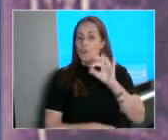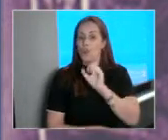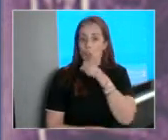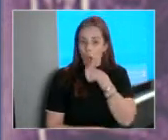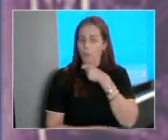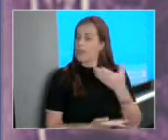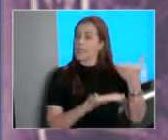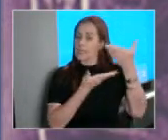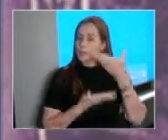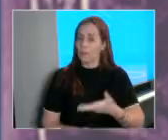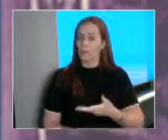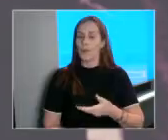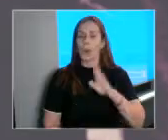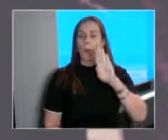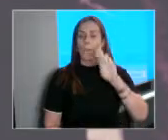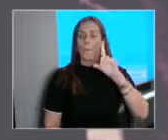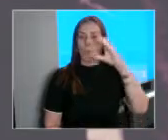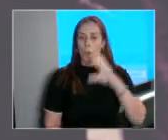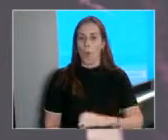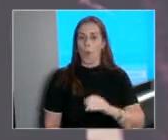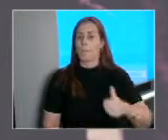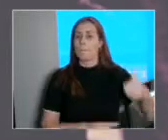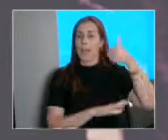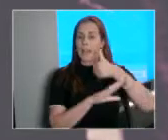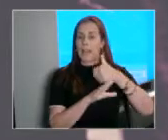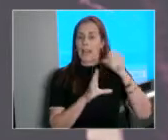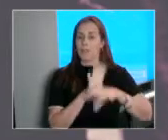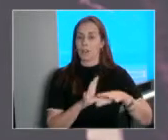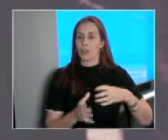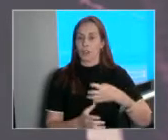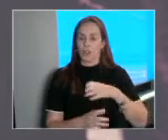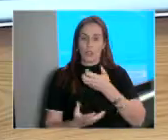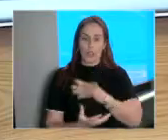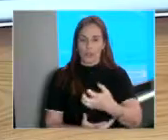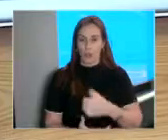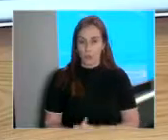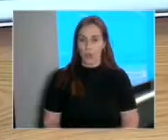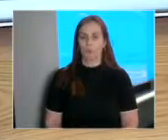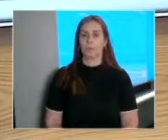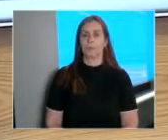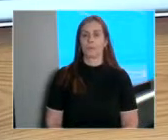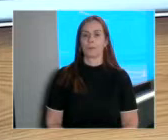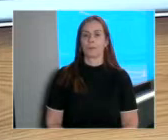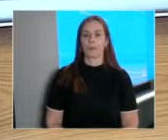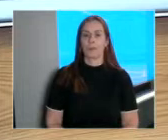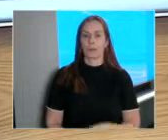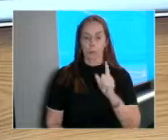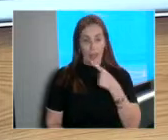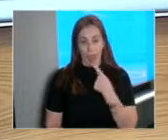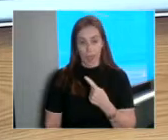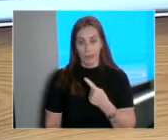רוטשילד, הזמנו לכאן את אלי בוך, מנהל הפילנטרופיה של קרן רוטשילד. שלום לך, אדוני. שלום, שלום. אז אפשר לצריך